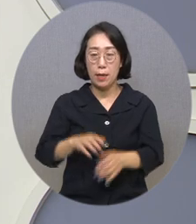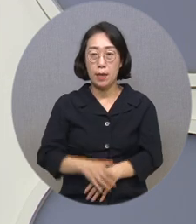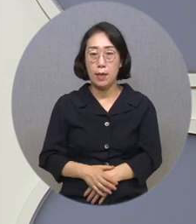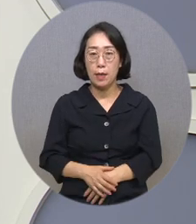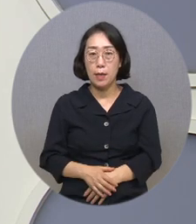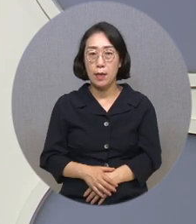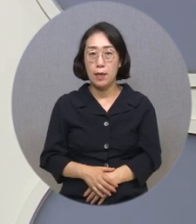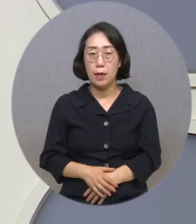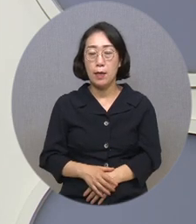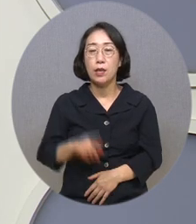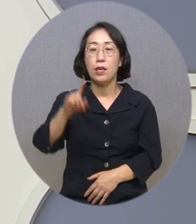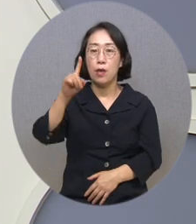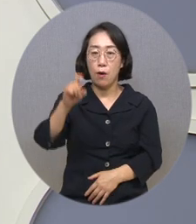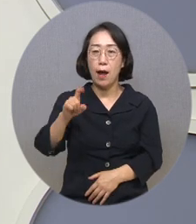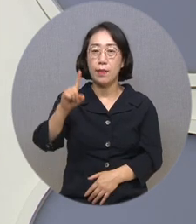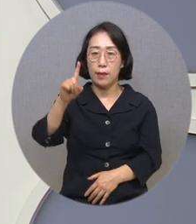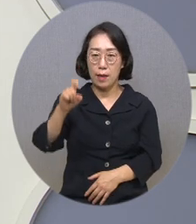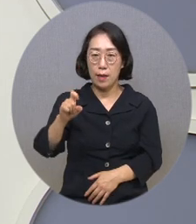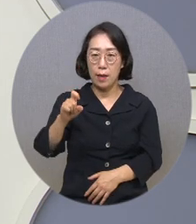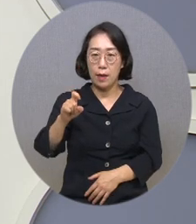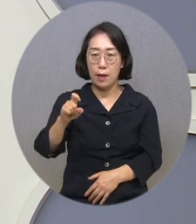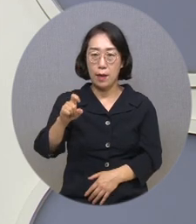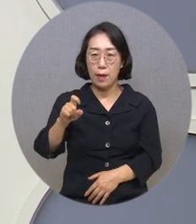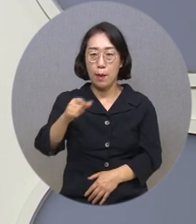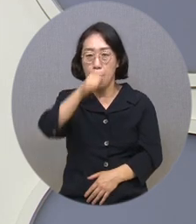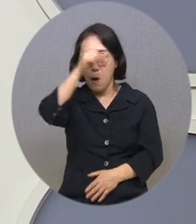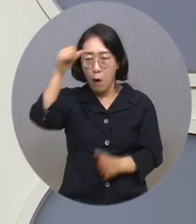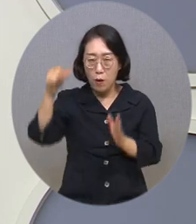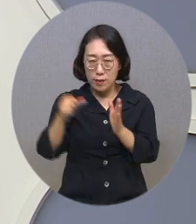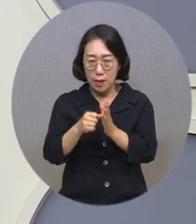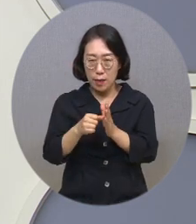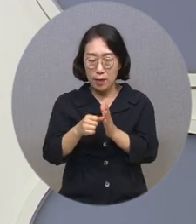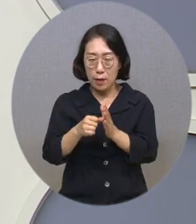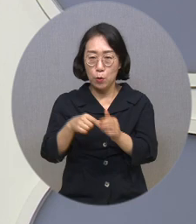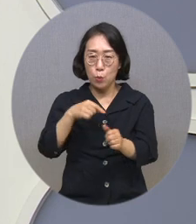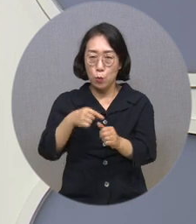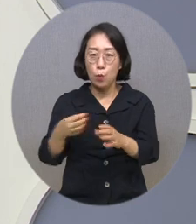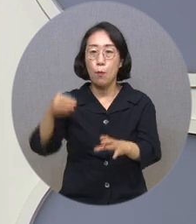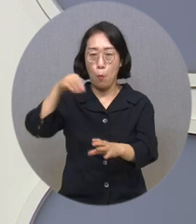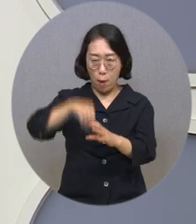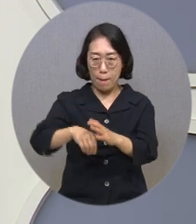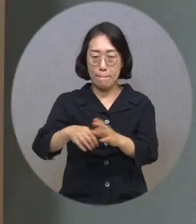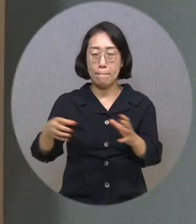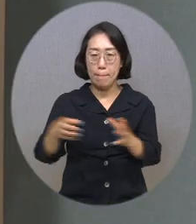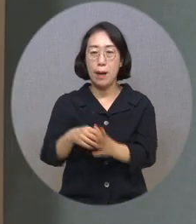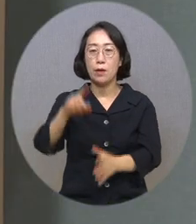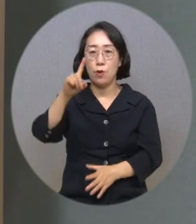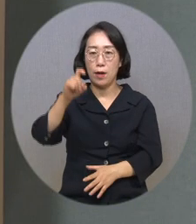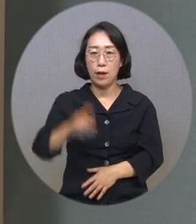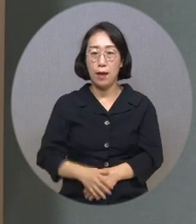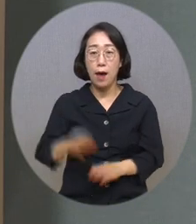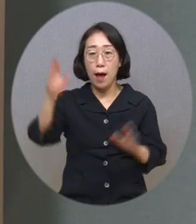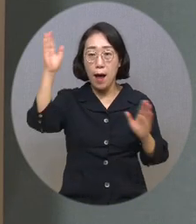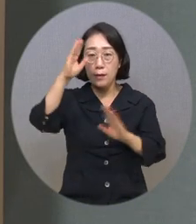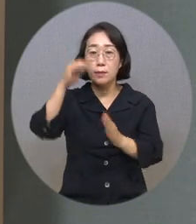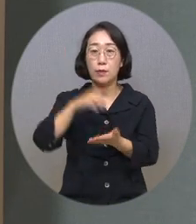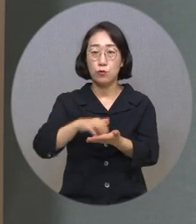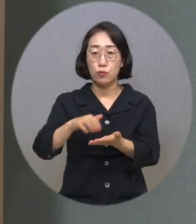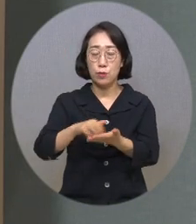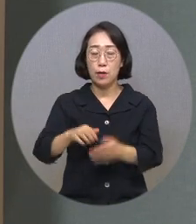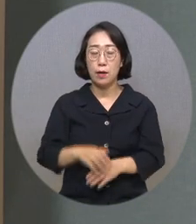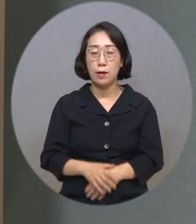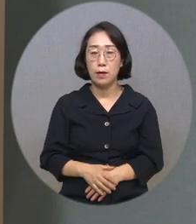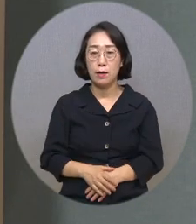한 11개과 평생교육원까지 해서 예. 예. 이렇게 이제 있습니다. 학생은 현재 몇 명이나?